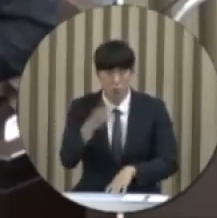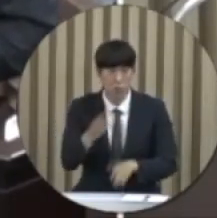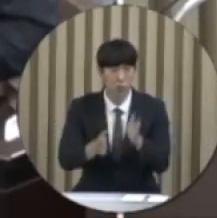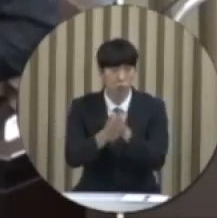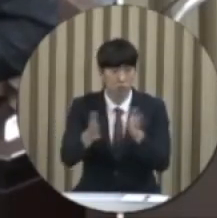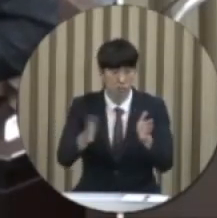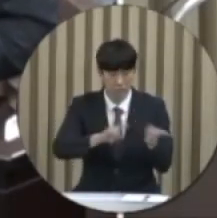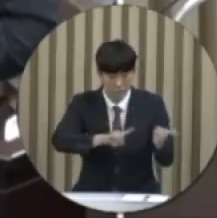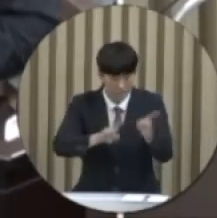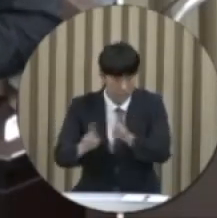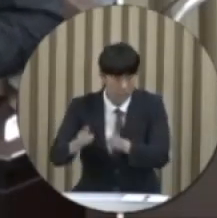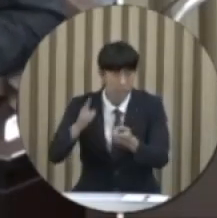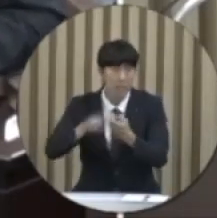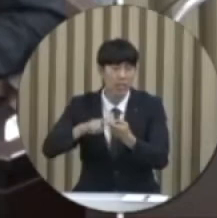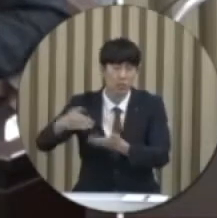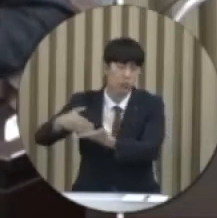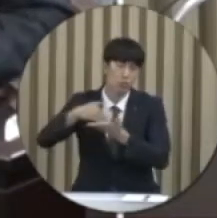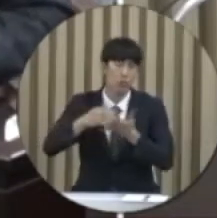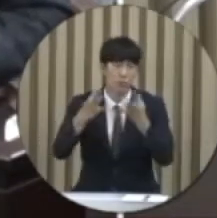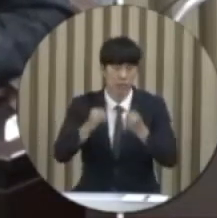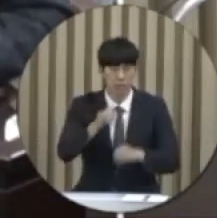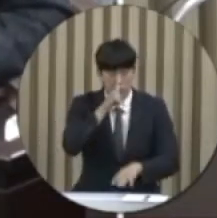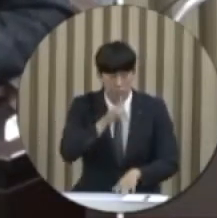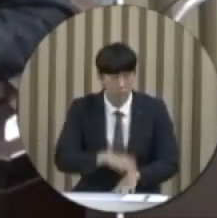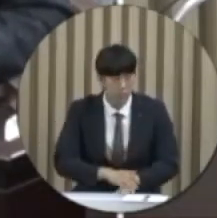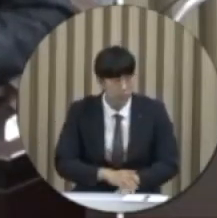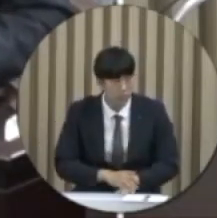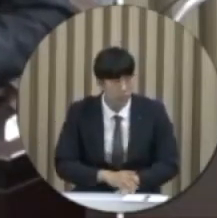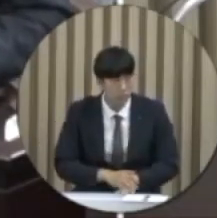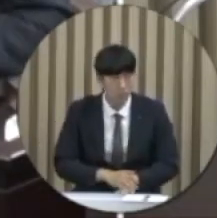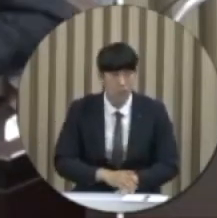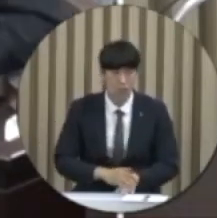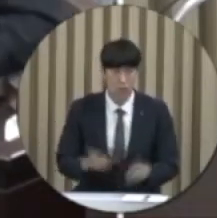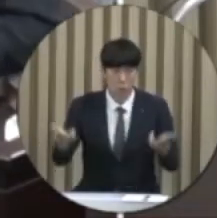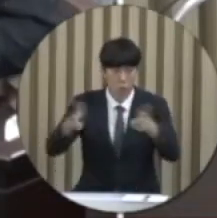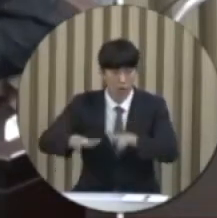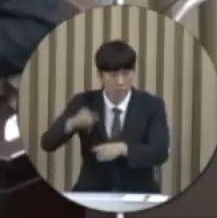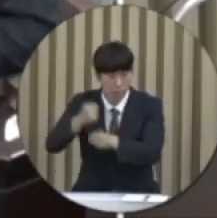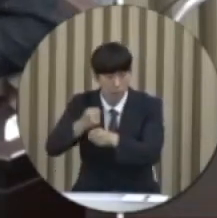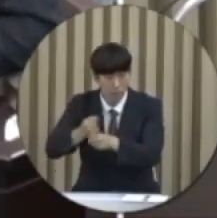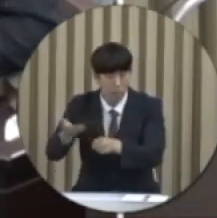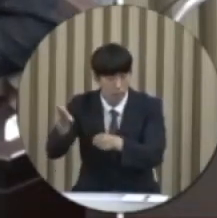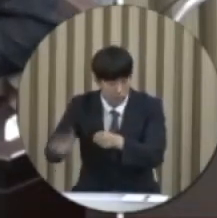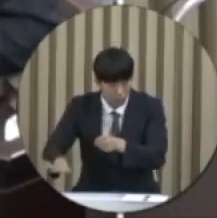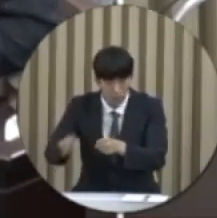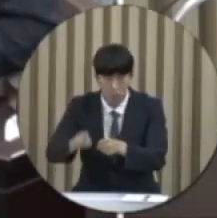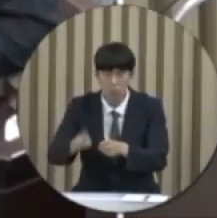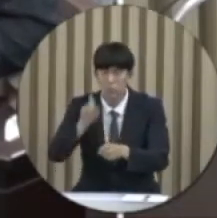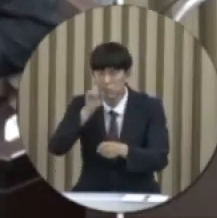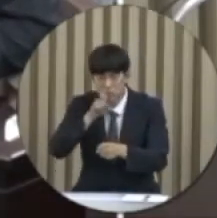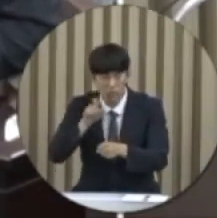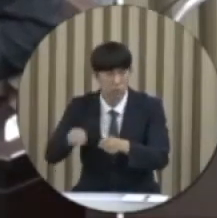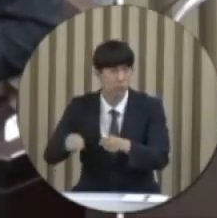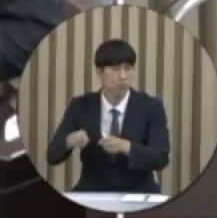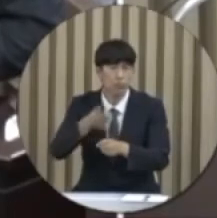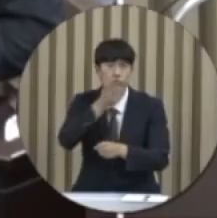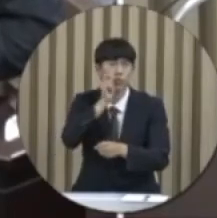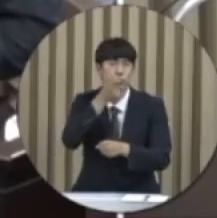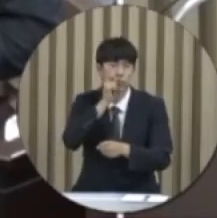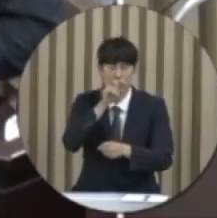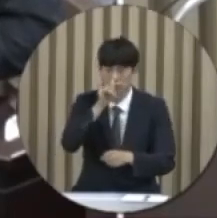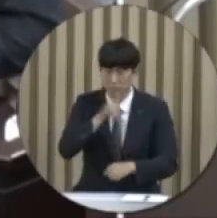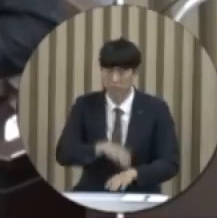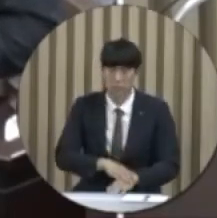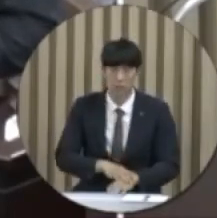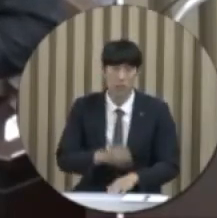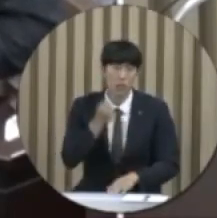있는데, 도로는 광장을 만들어 놓고, 그 광장 위에 지중화는 또 빠져 있습니다. 그래갖고, 두